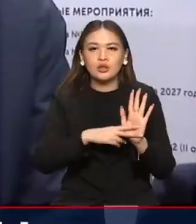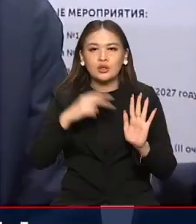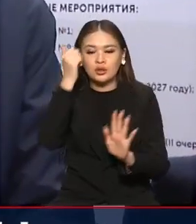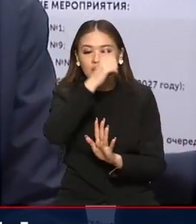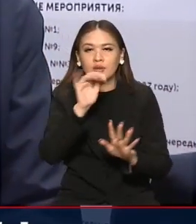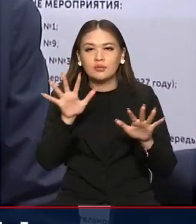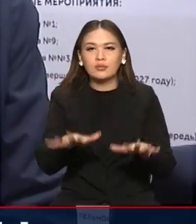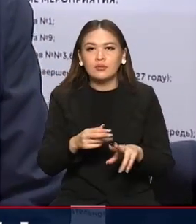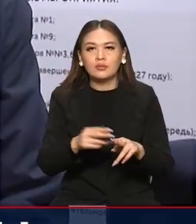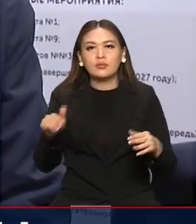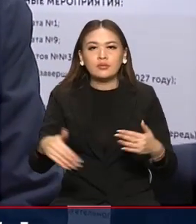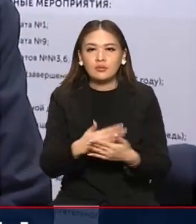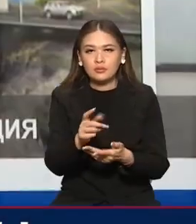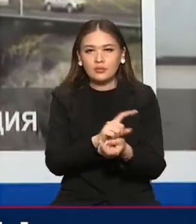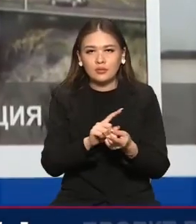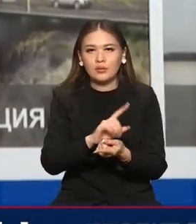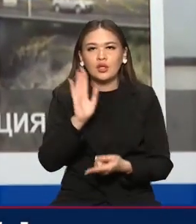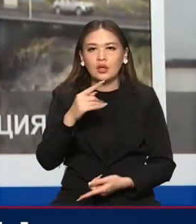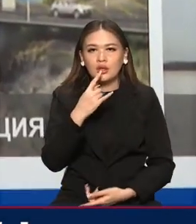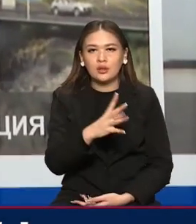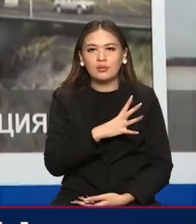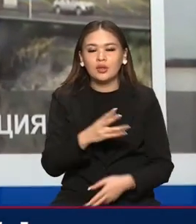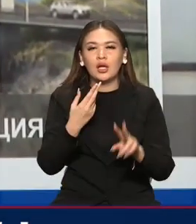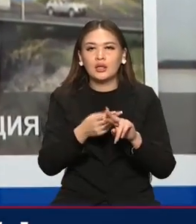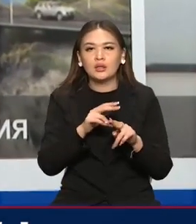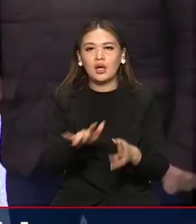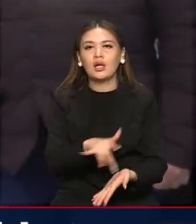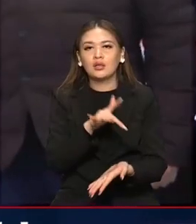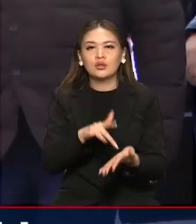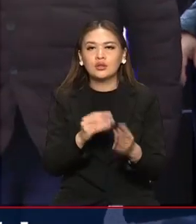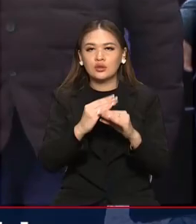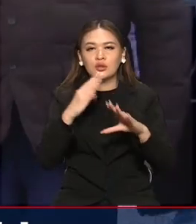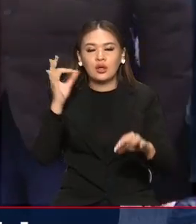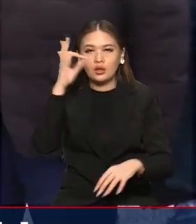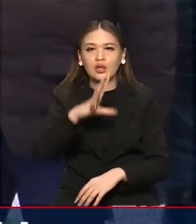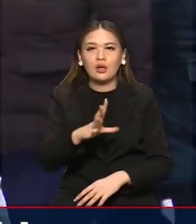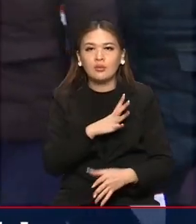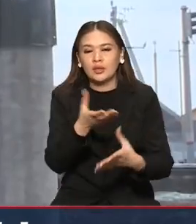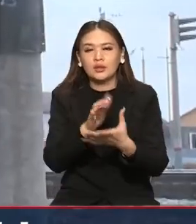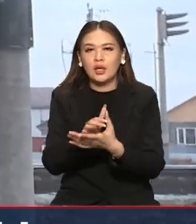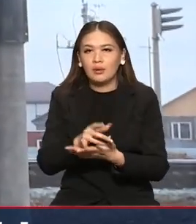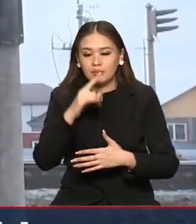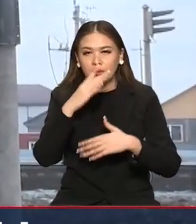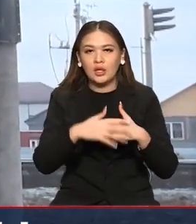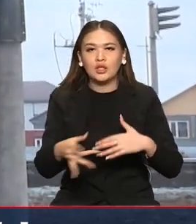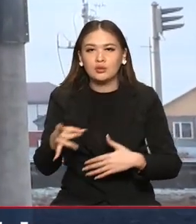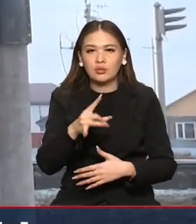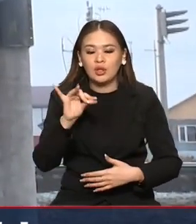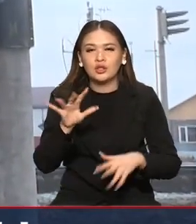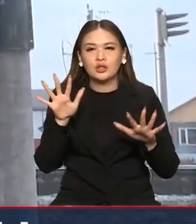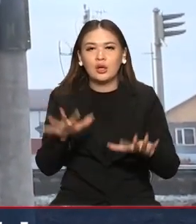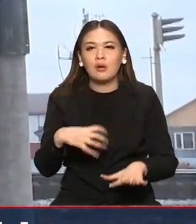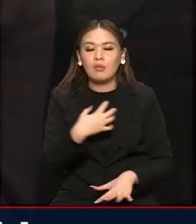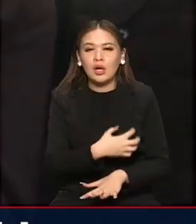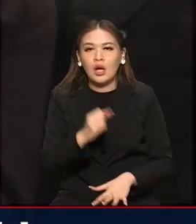желілер барынша жаңартылады деп ойлаймын. Сонымен қатар қаланың жол көлік инфрақұрылымымен танысты. Биыл өңірде республикалық және жергілікті маңызы